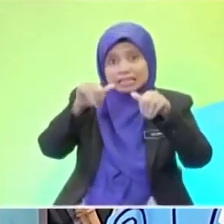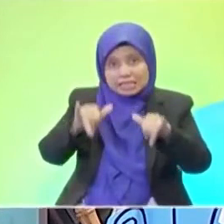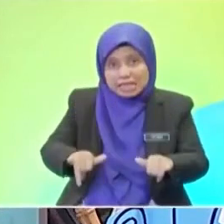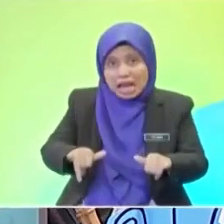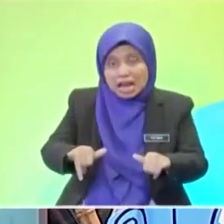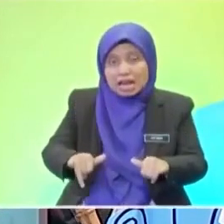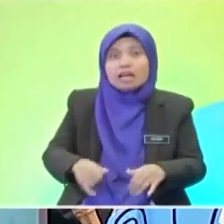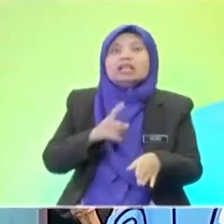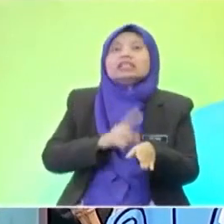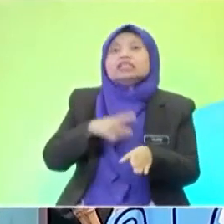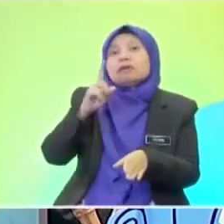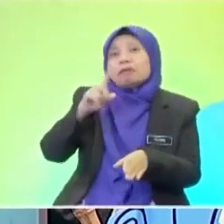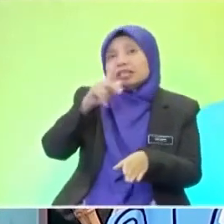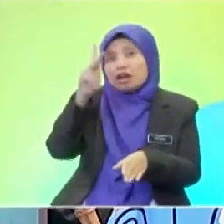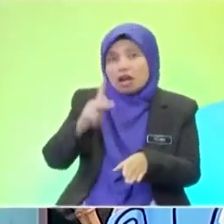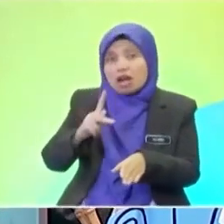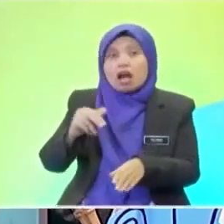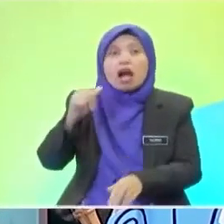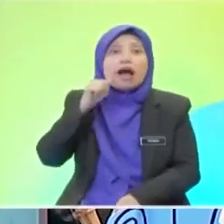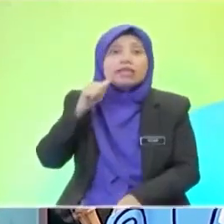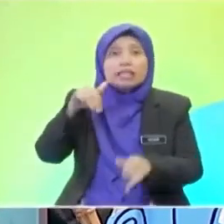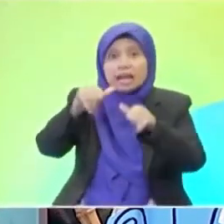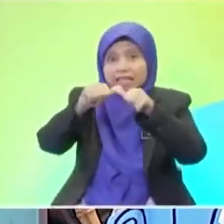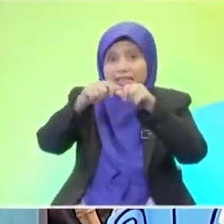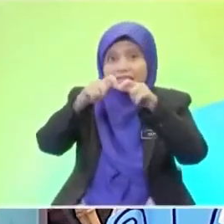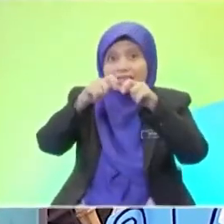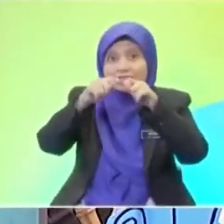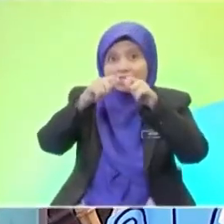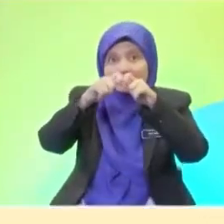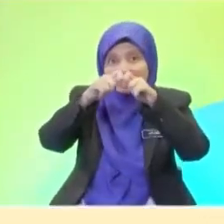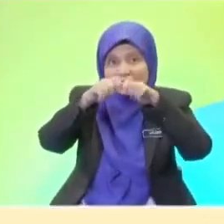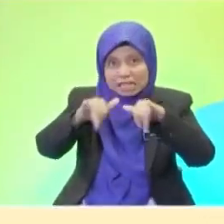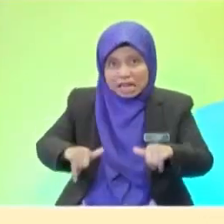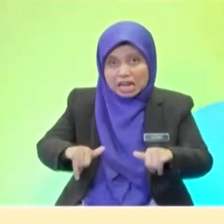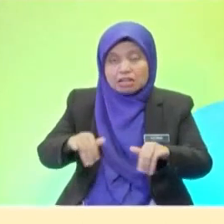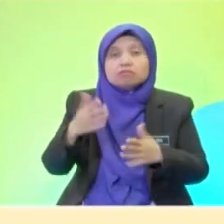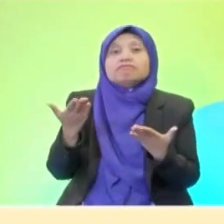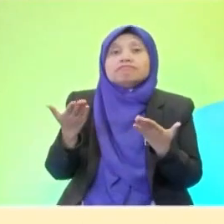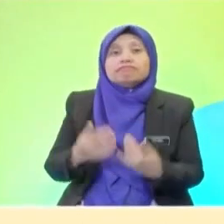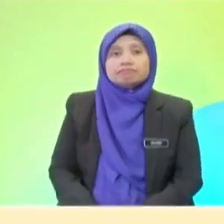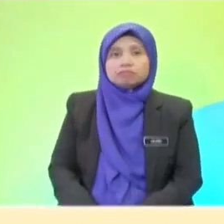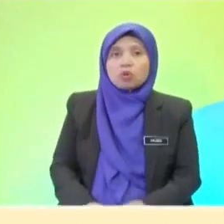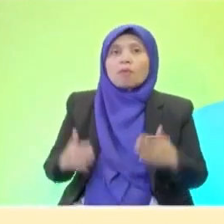kah Aina tinggal Hah Gue pikir dengan betul-betul